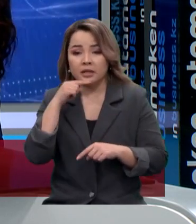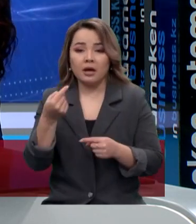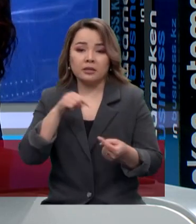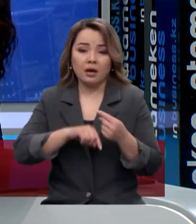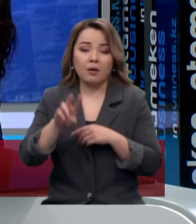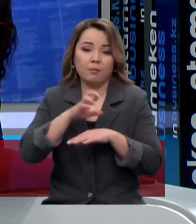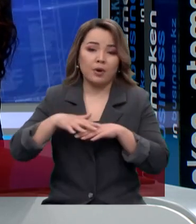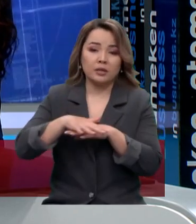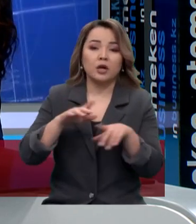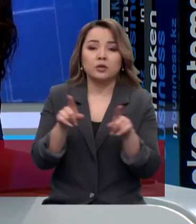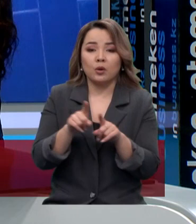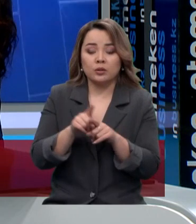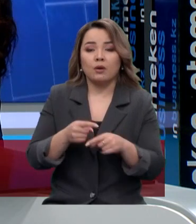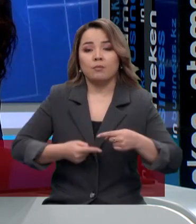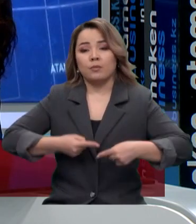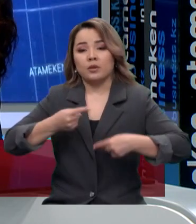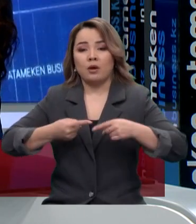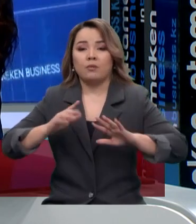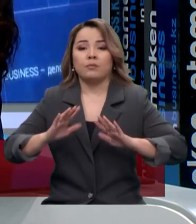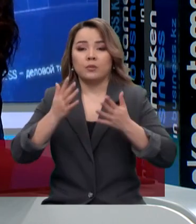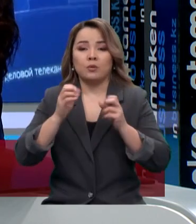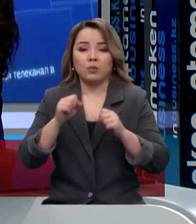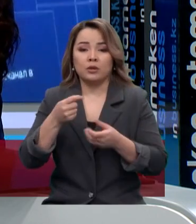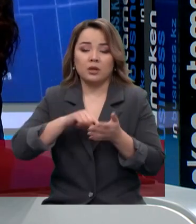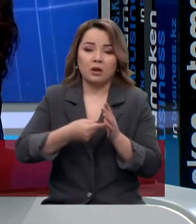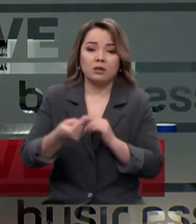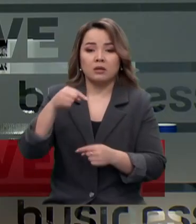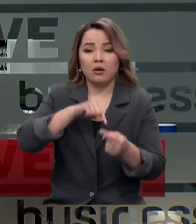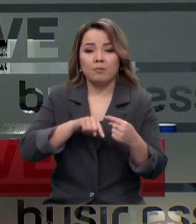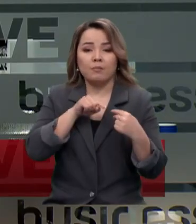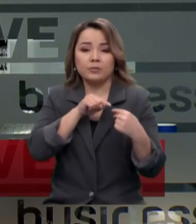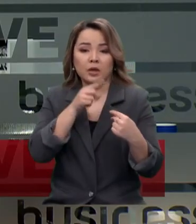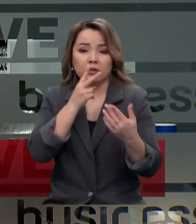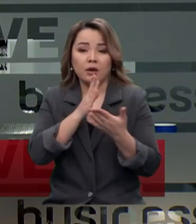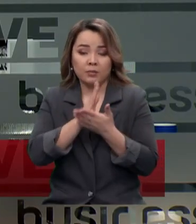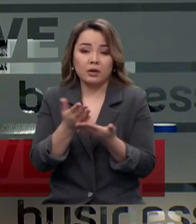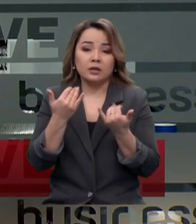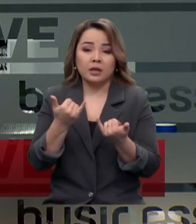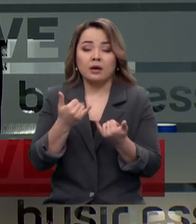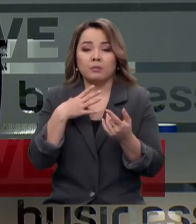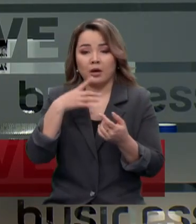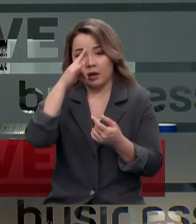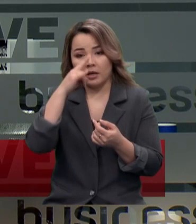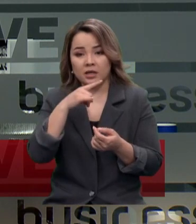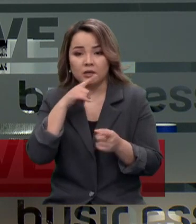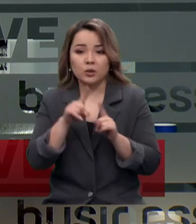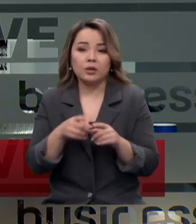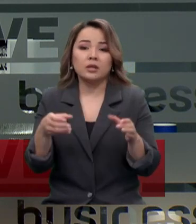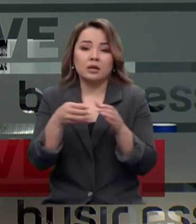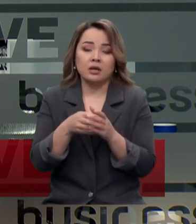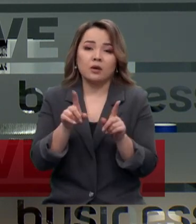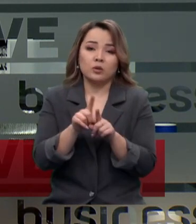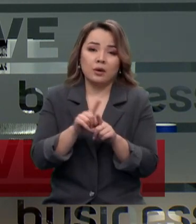батыс мемлекеттерінің арасындағы бір сондай бір мүдделер қақтығыс деп түсінуіміз керек. Сондықтан ресми Қазақстан тарапынан әрі